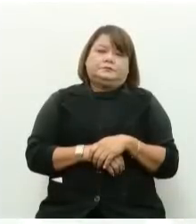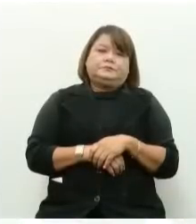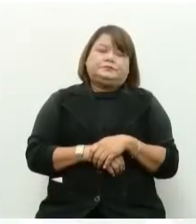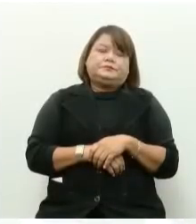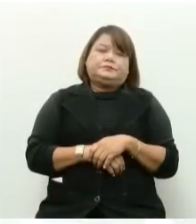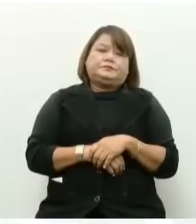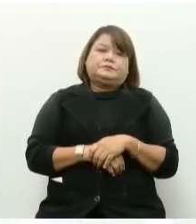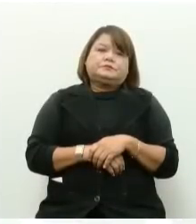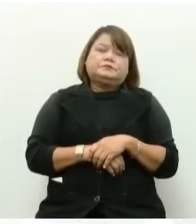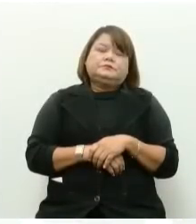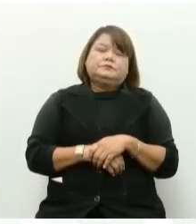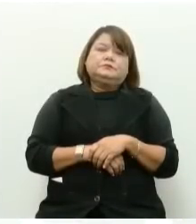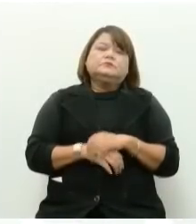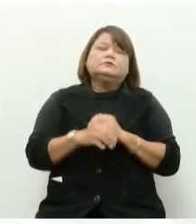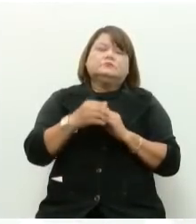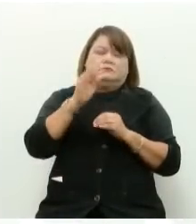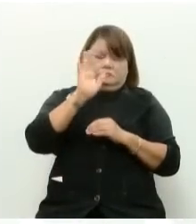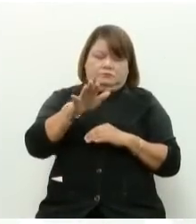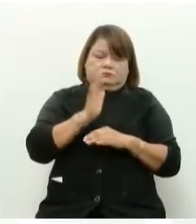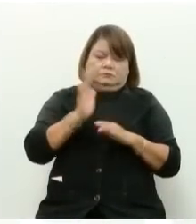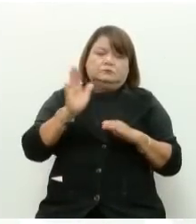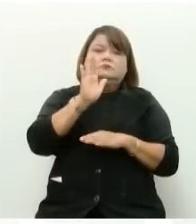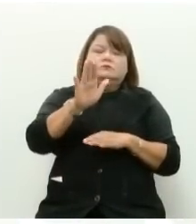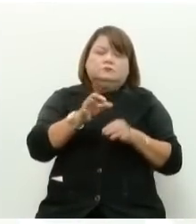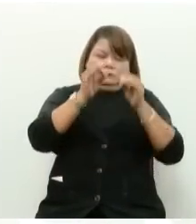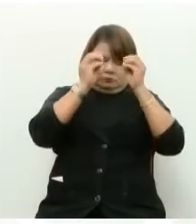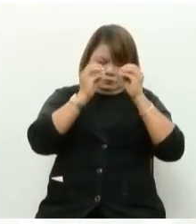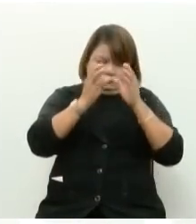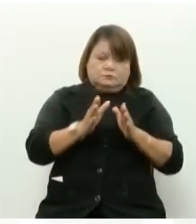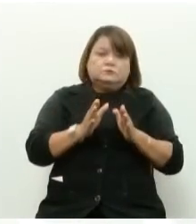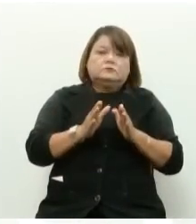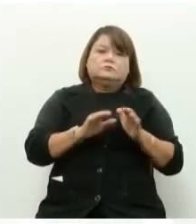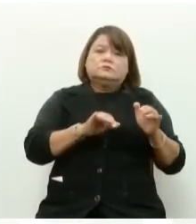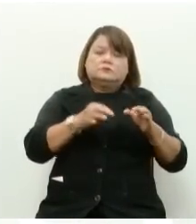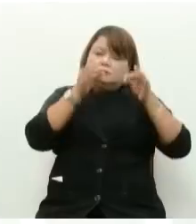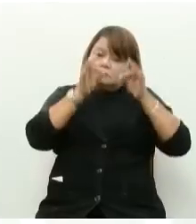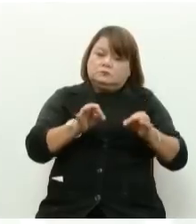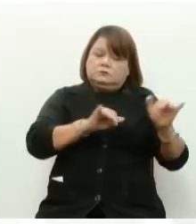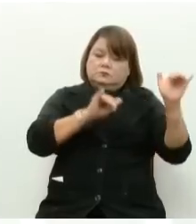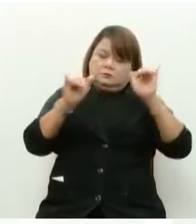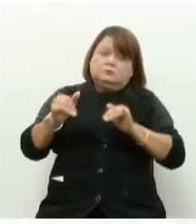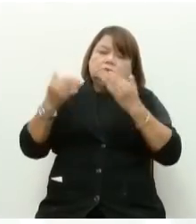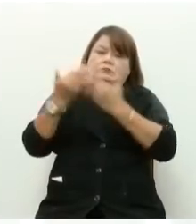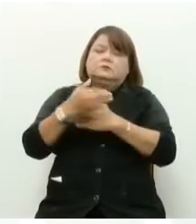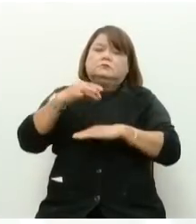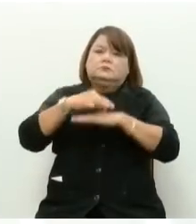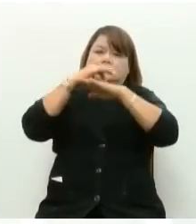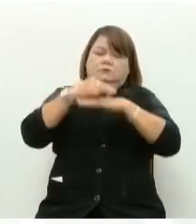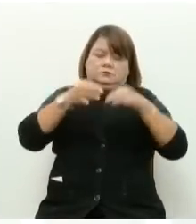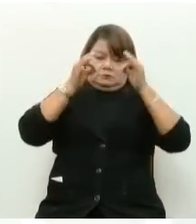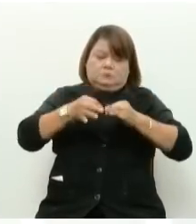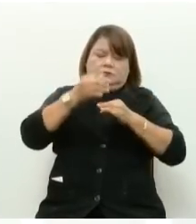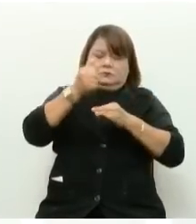องฝากคุณครูเราเนาะจะตัดสินใจจะโอนจะย้ายจะเปลี่ยนตำแหน่งก็ให้ตัดสินใจกันดีๆว่าเ